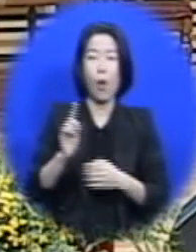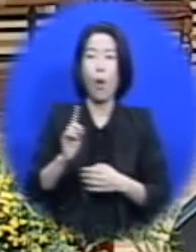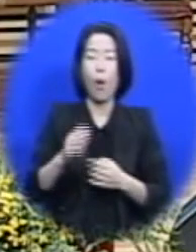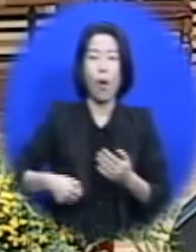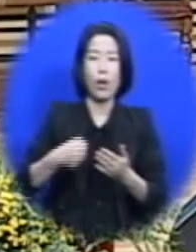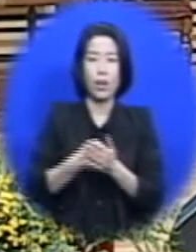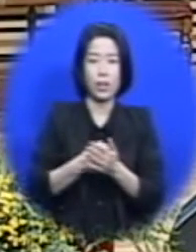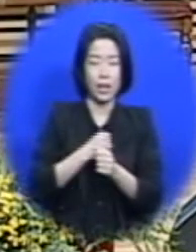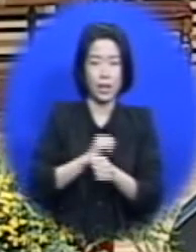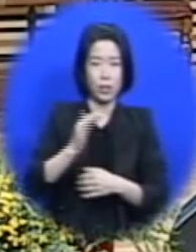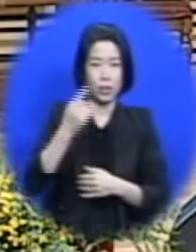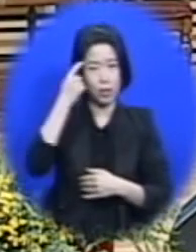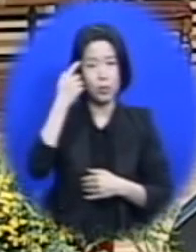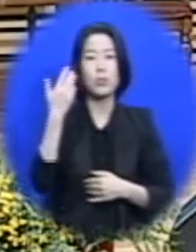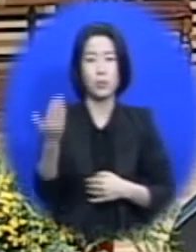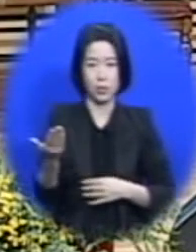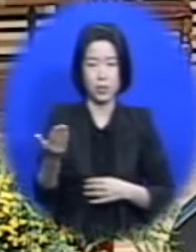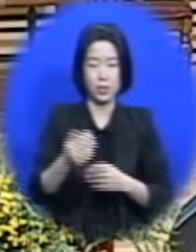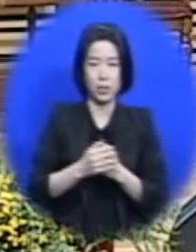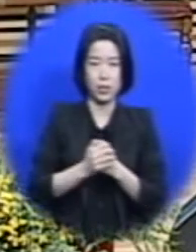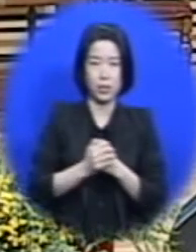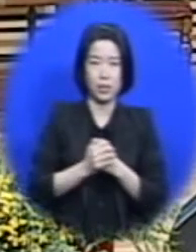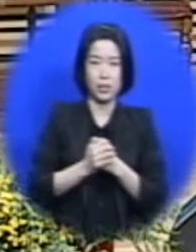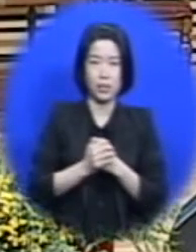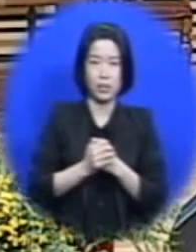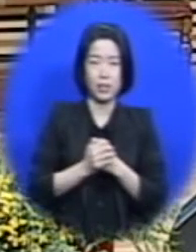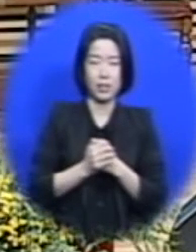그렇게 얻은 여쭤 뜨니